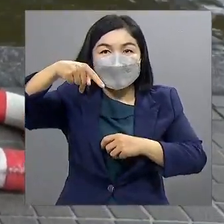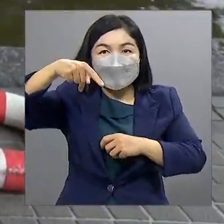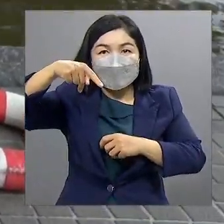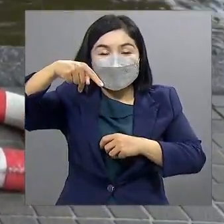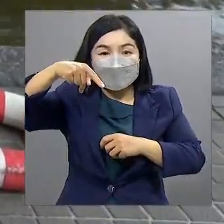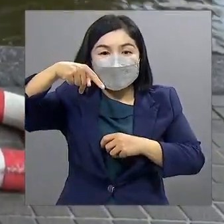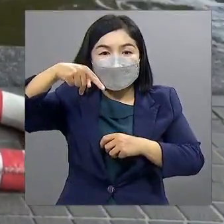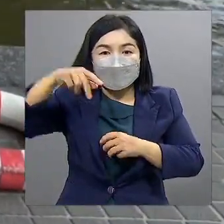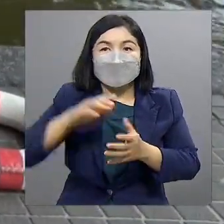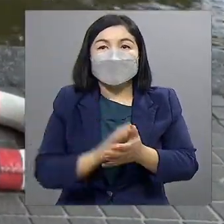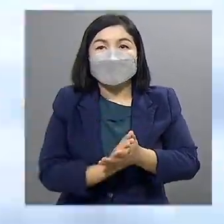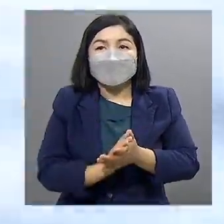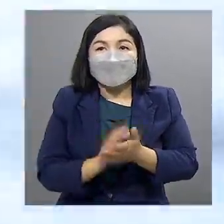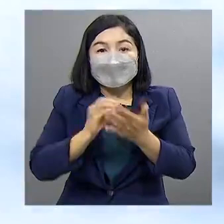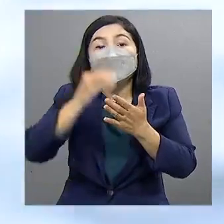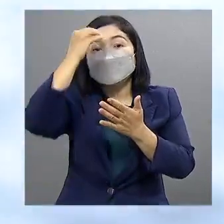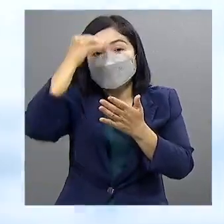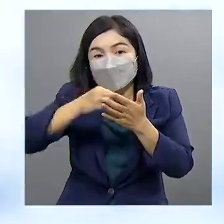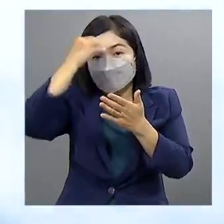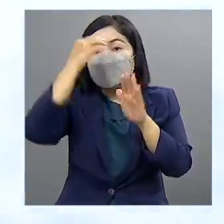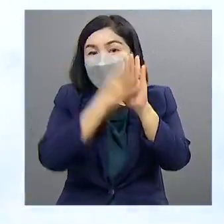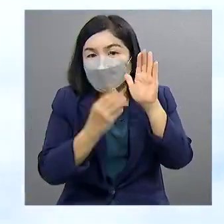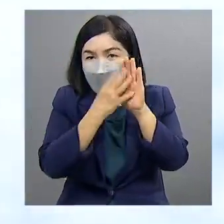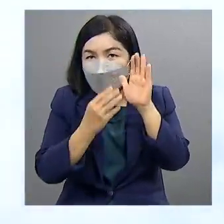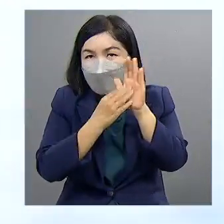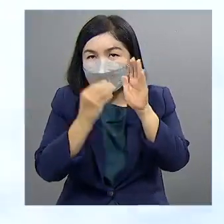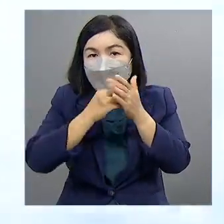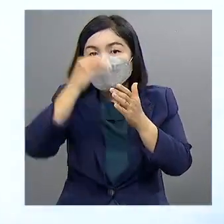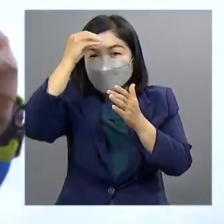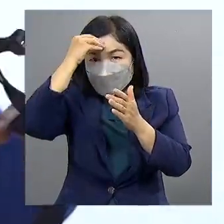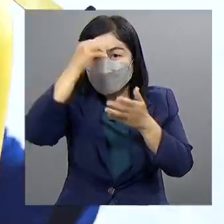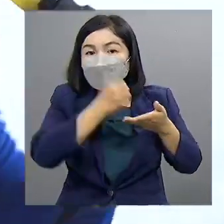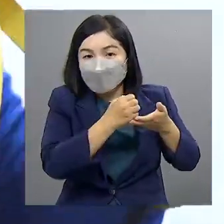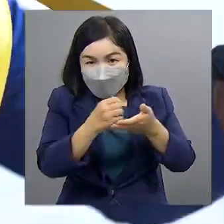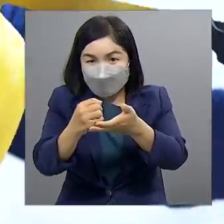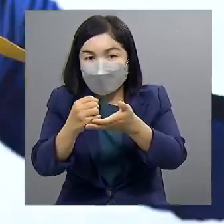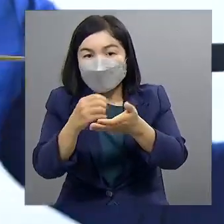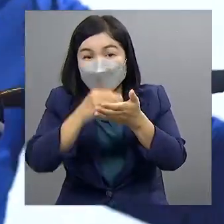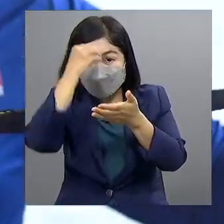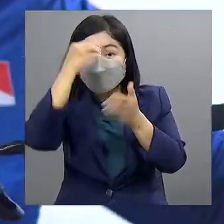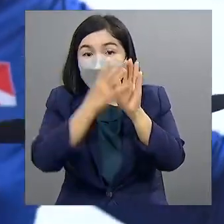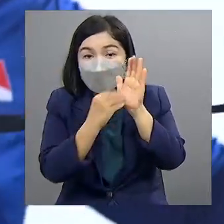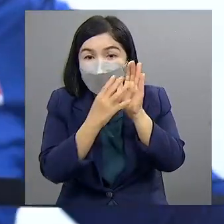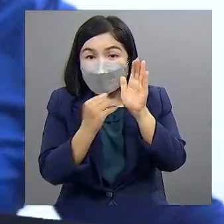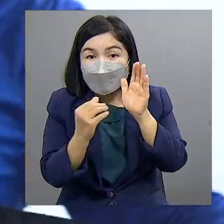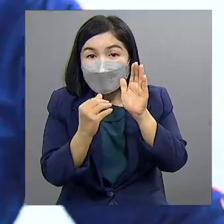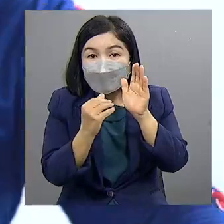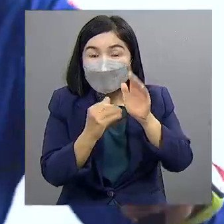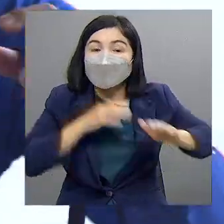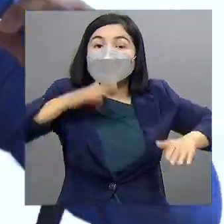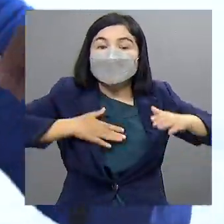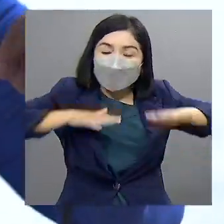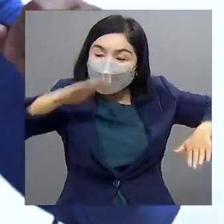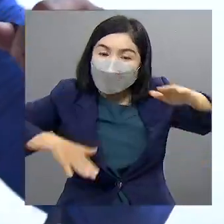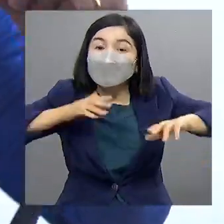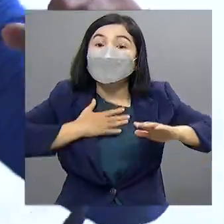ายกาดมาเขาจะใช้อุปกรณ์ตัวนี้ครับเรียกว่าเลสชูชูนะครับเขาจะไว้สำหรับว่ายไป